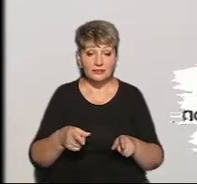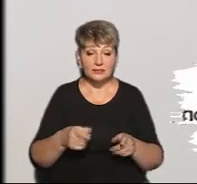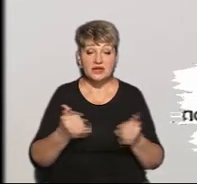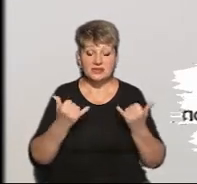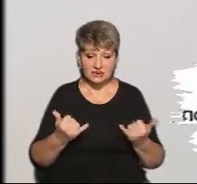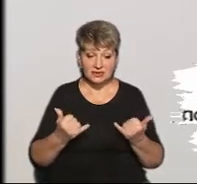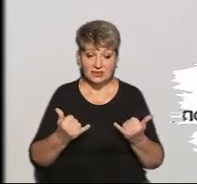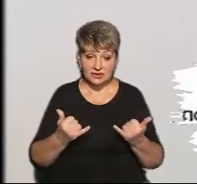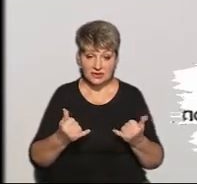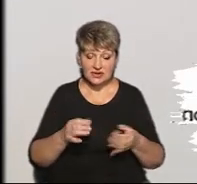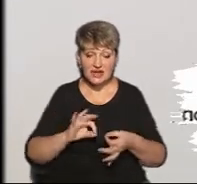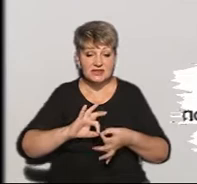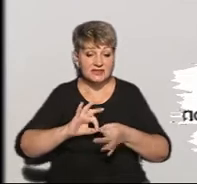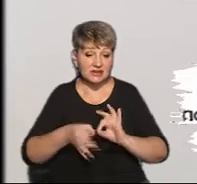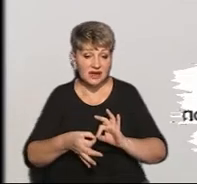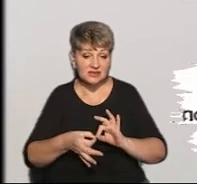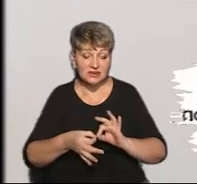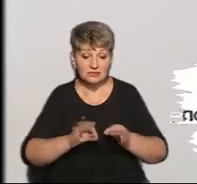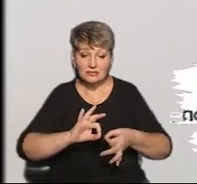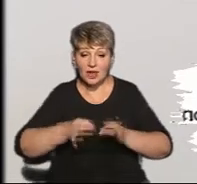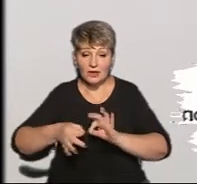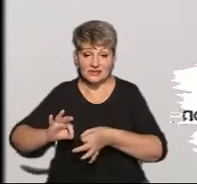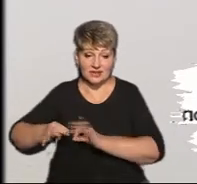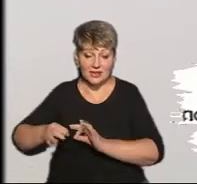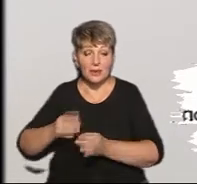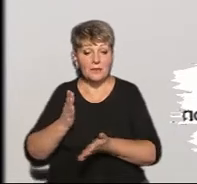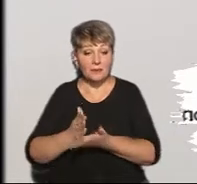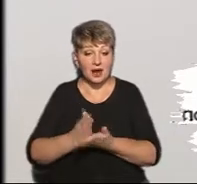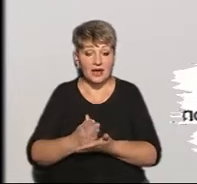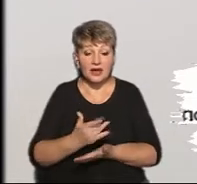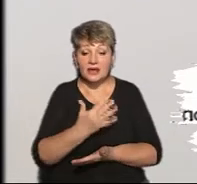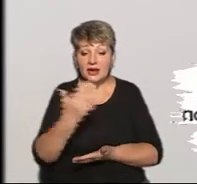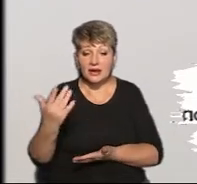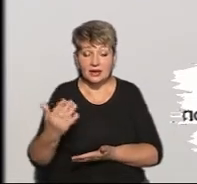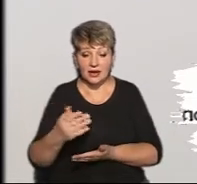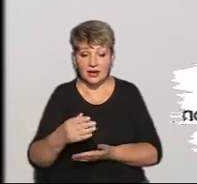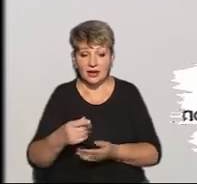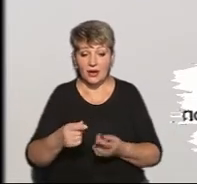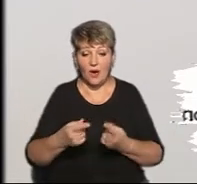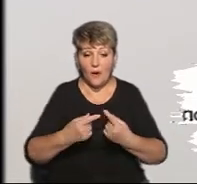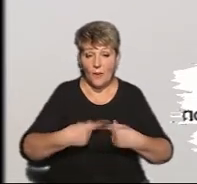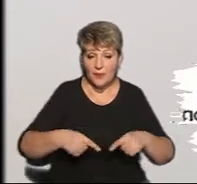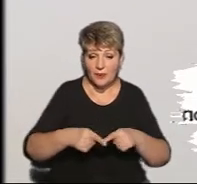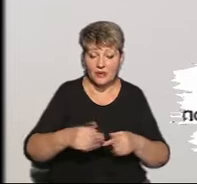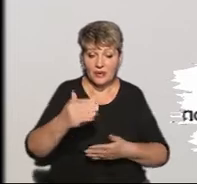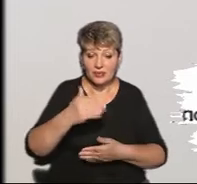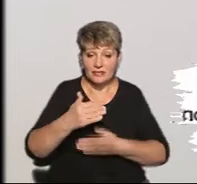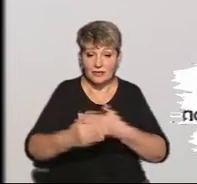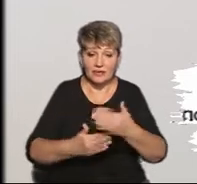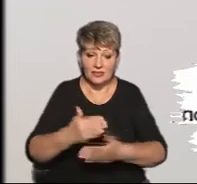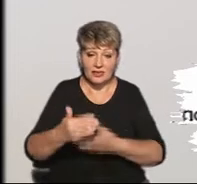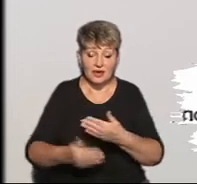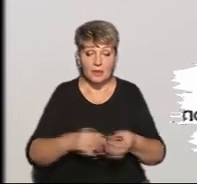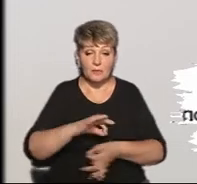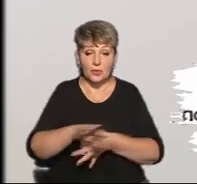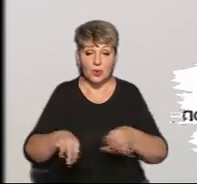кажуть, дуже складний ланцюжок, там має кілька пройти інстанцій, ця вся, ну, цей проєкт рішення. І